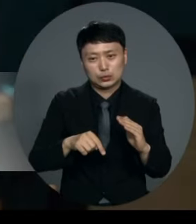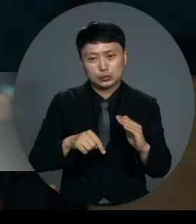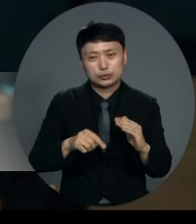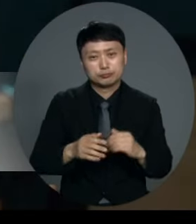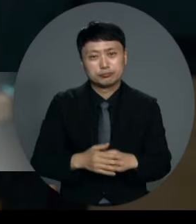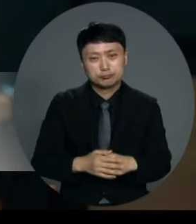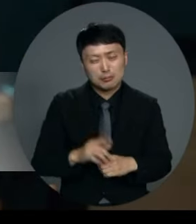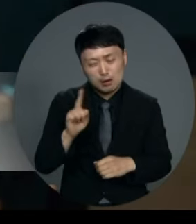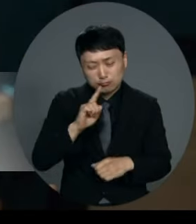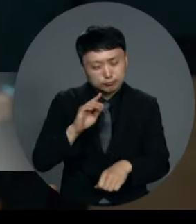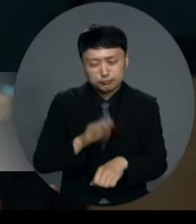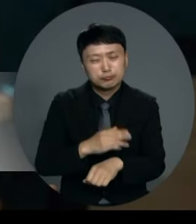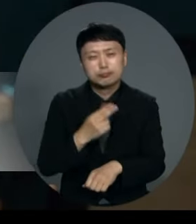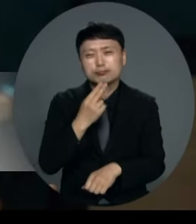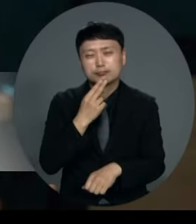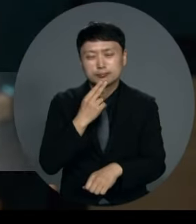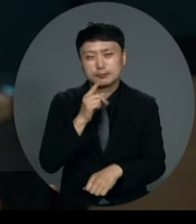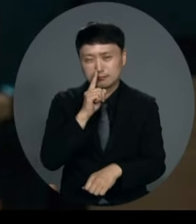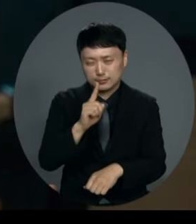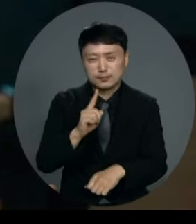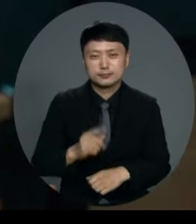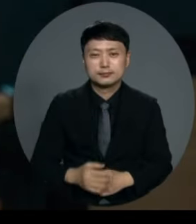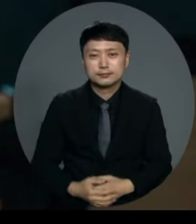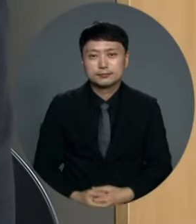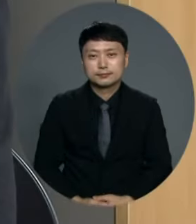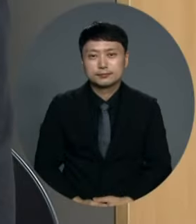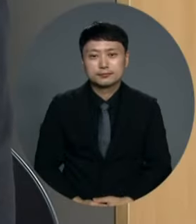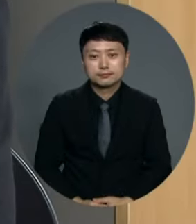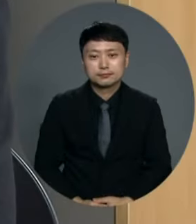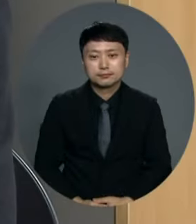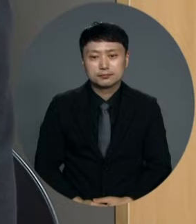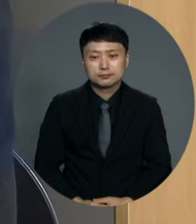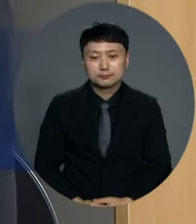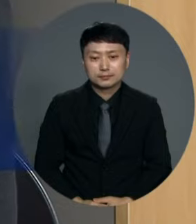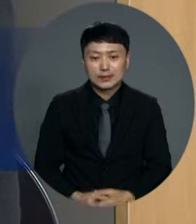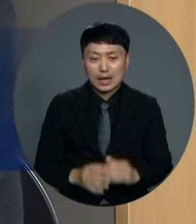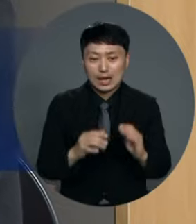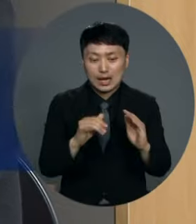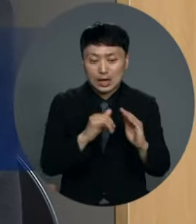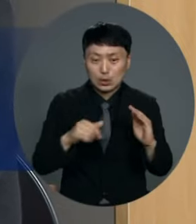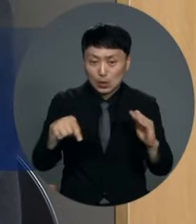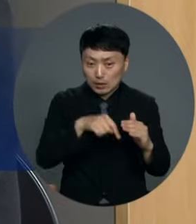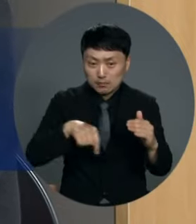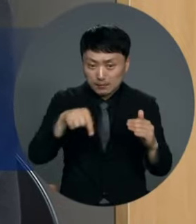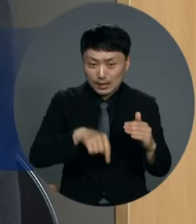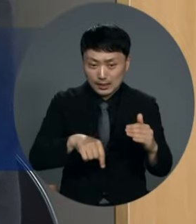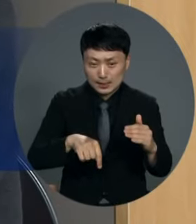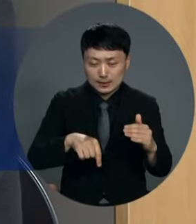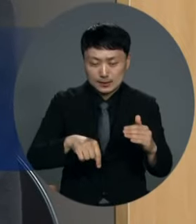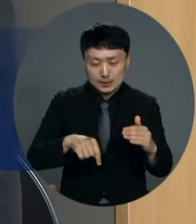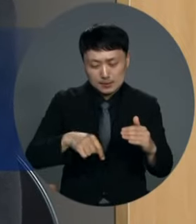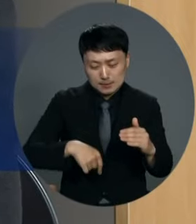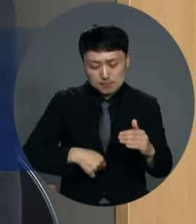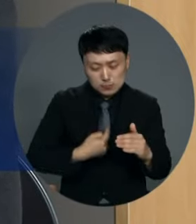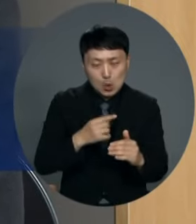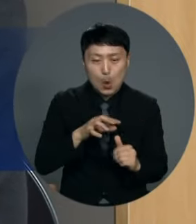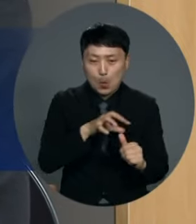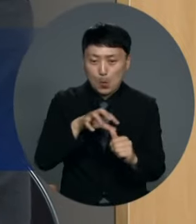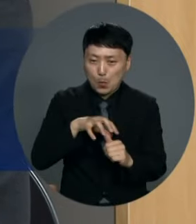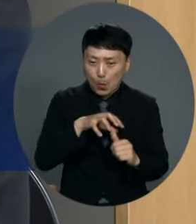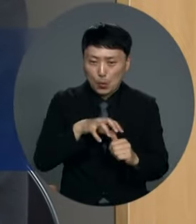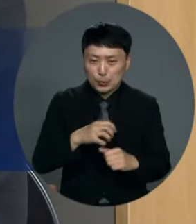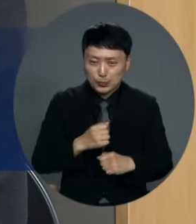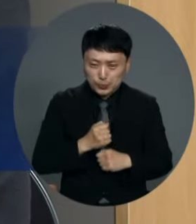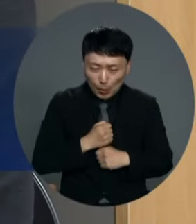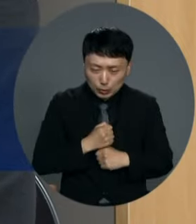아무 잘못 없으라고 말해주는 영화입니다. 가족 속에서 그런 자기 지키는 행위를 하더라도